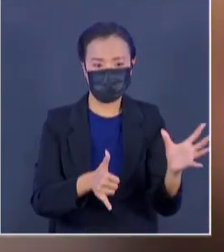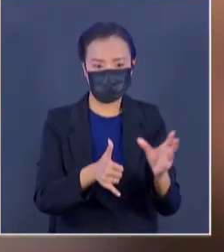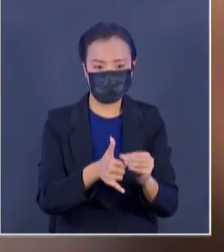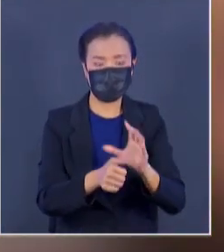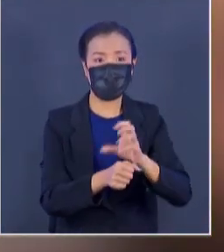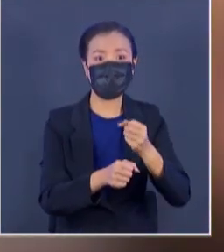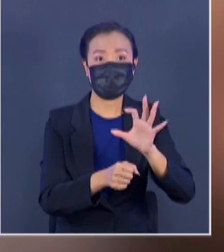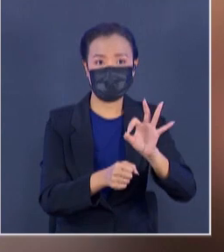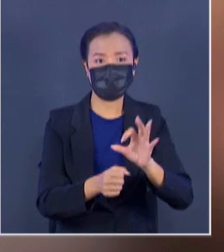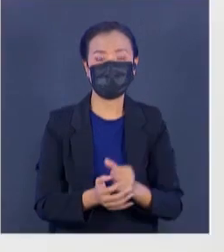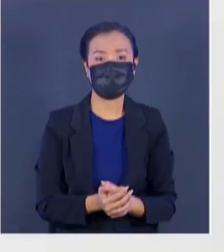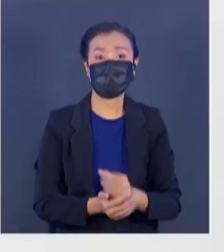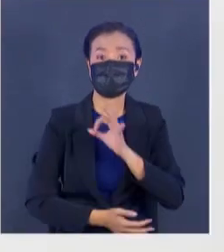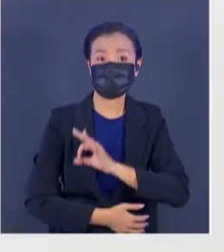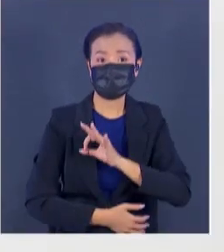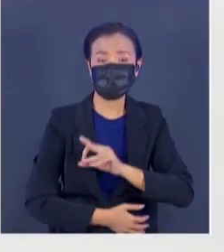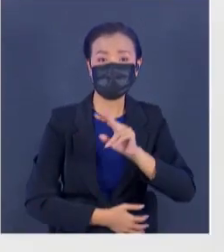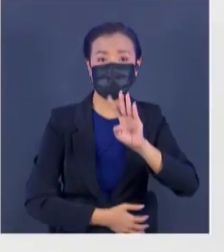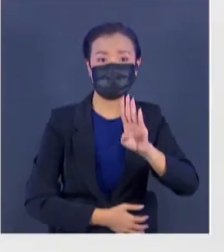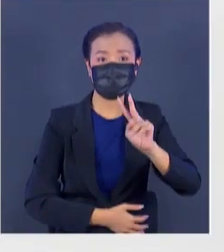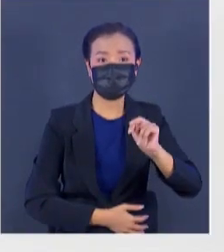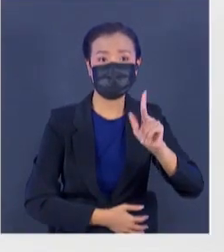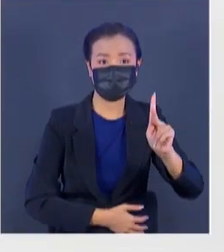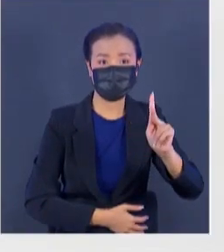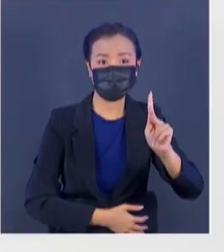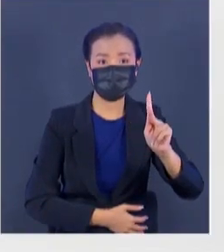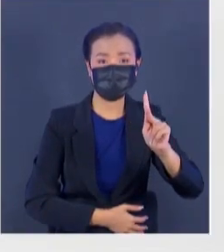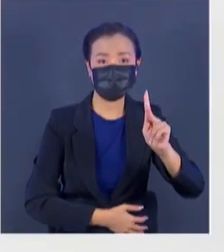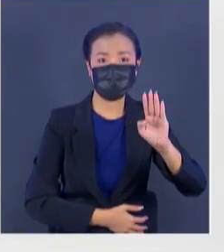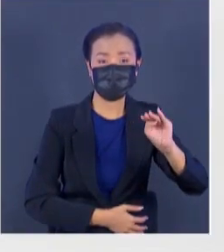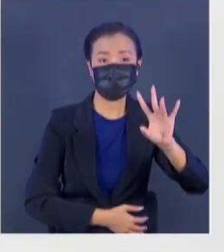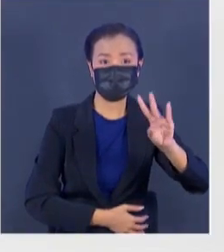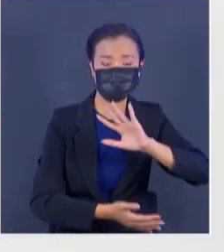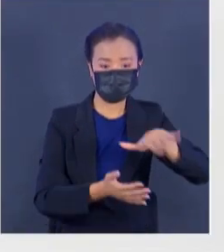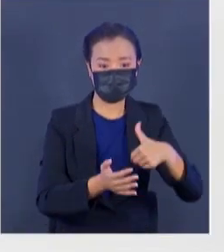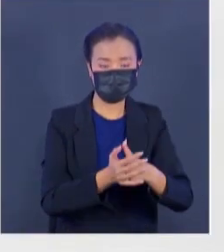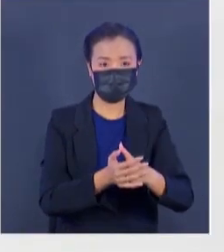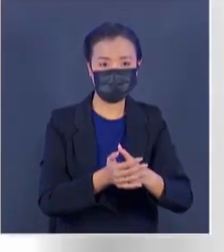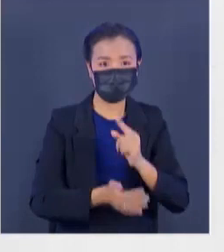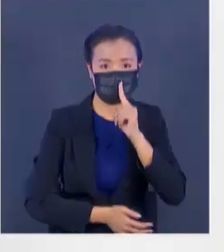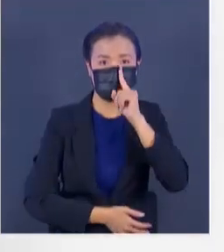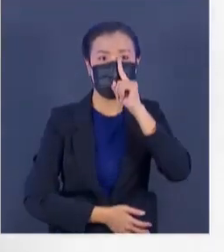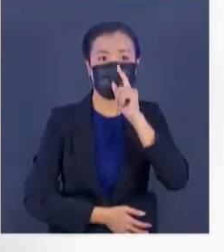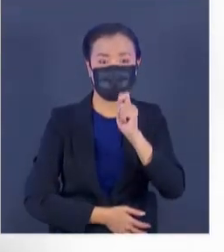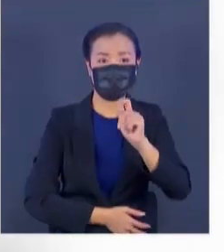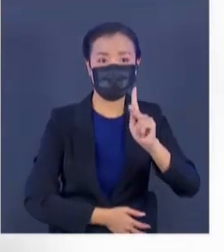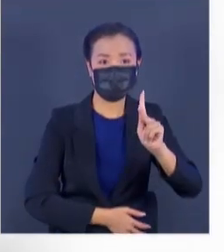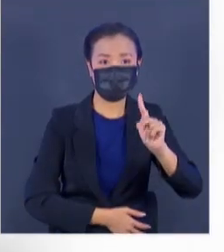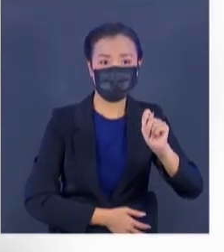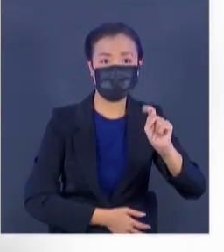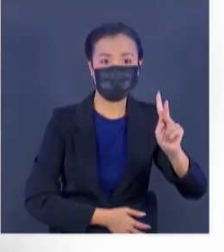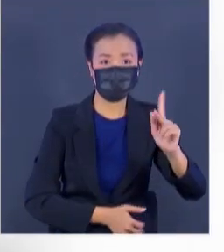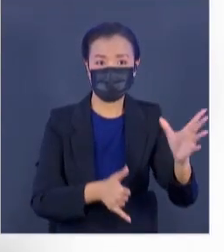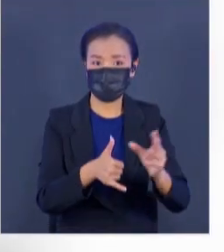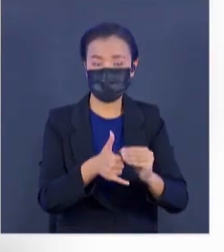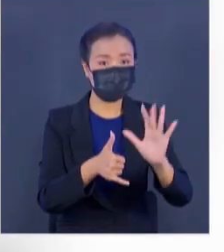โควิดค่ะสำหรับสมาชิก BNK48 และ CGM48 ทุกคนก็ได้มีการตรวจเอทิเคนในเบื้องต้นอีกครั้งนะคะแล้วก็ไม่พบผู้ติ